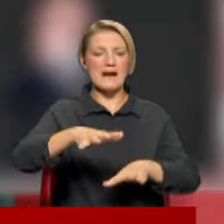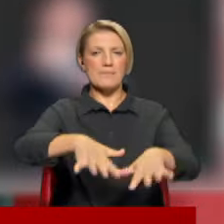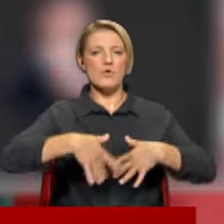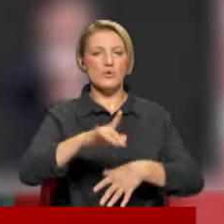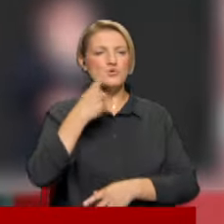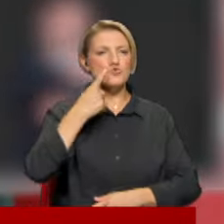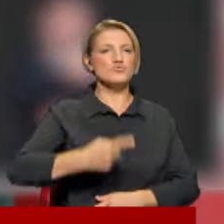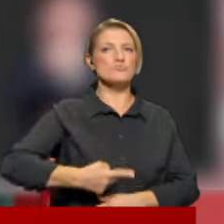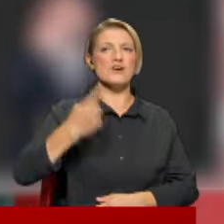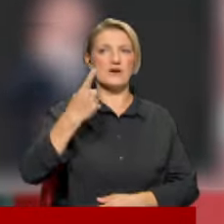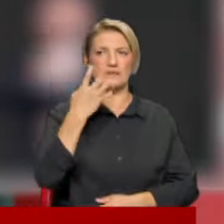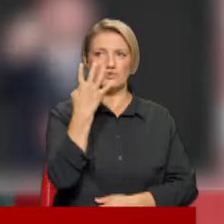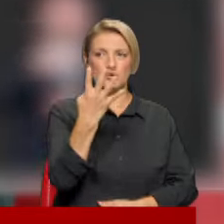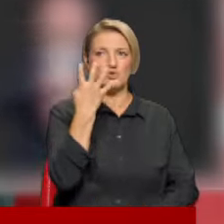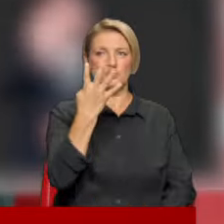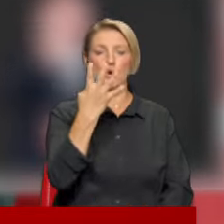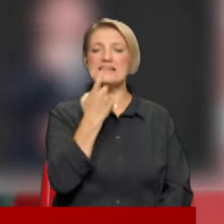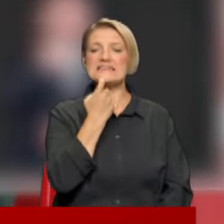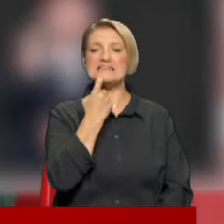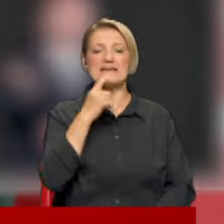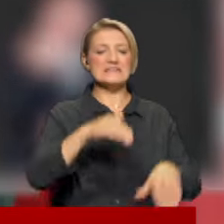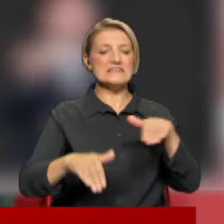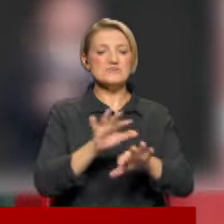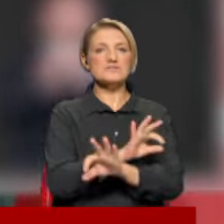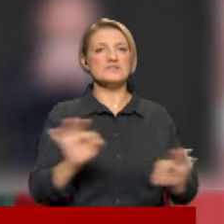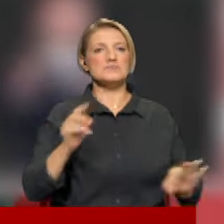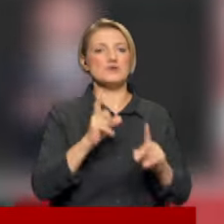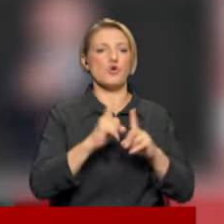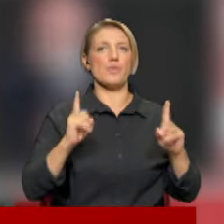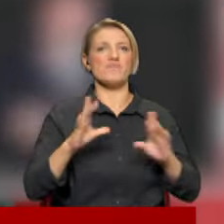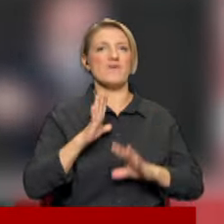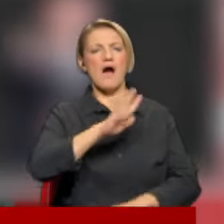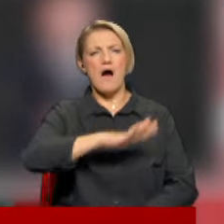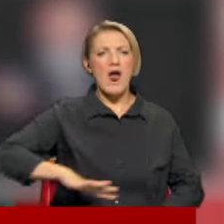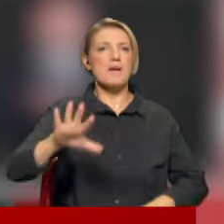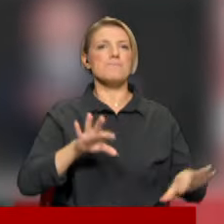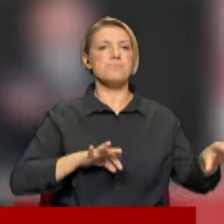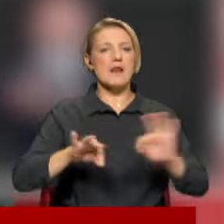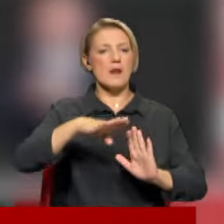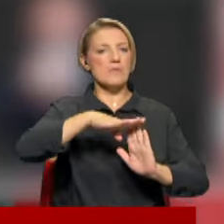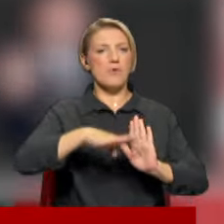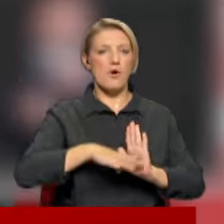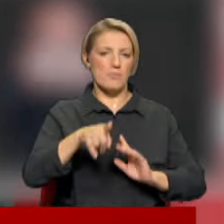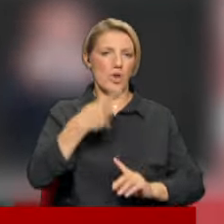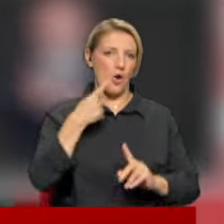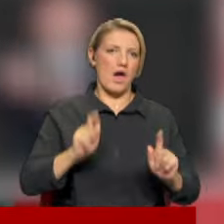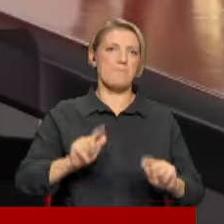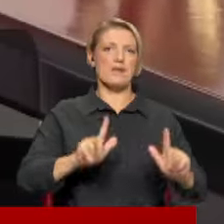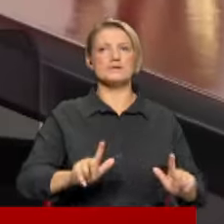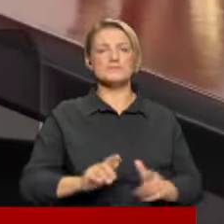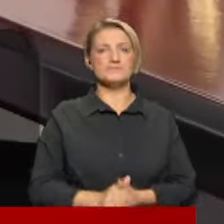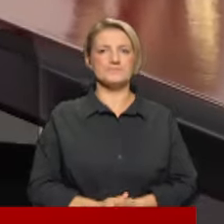ve cumhurbaşkanlığında 4 yıllık seçimsiz bir dönem var. Herkes planını, programını buna göre